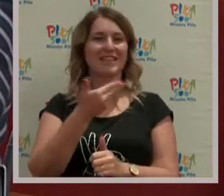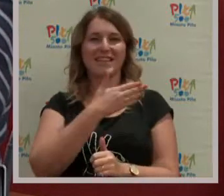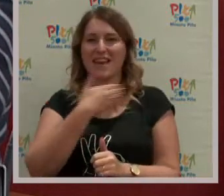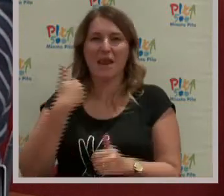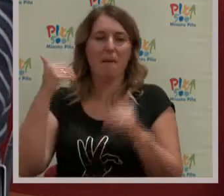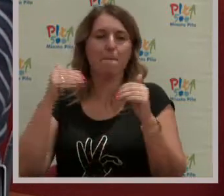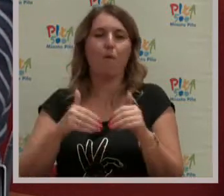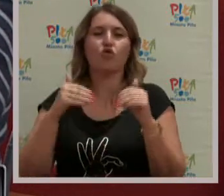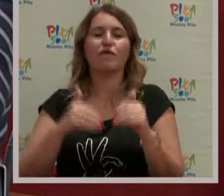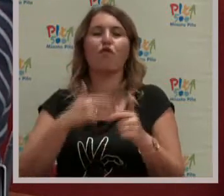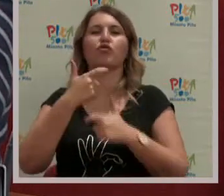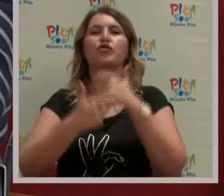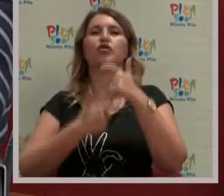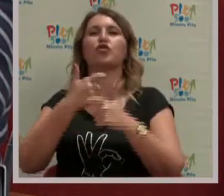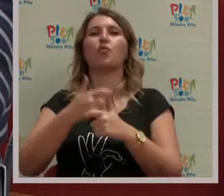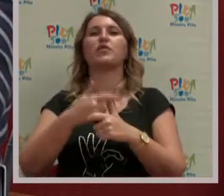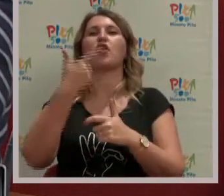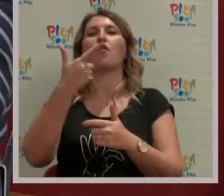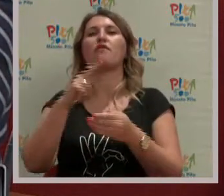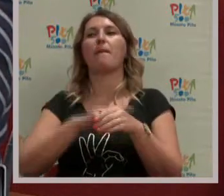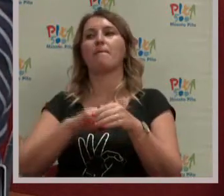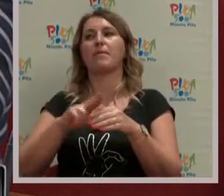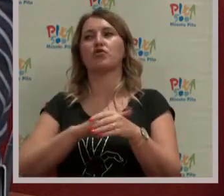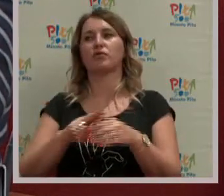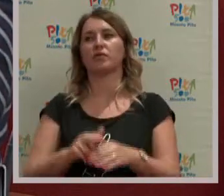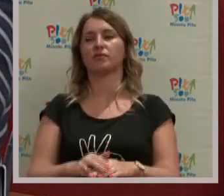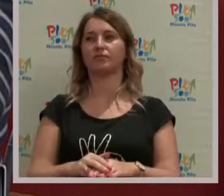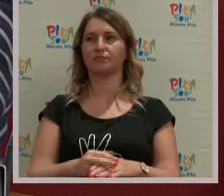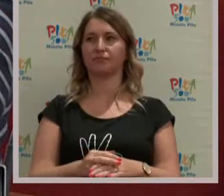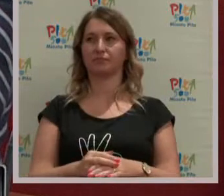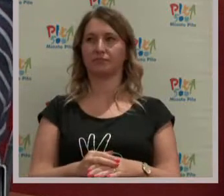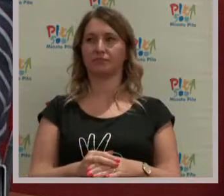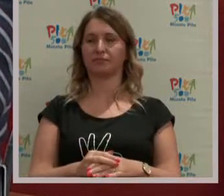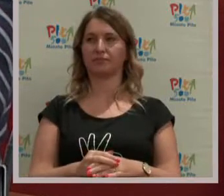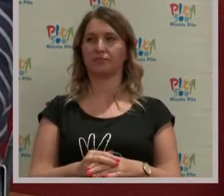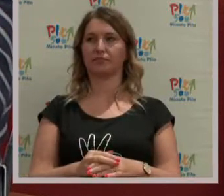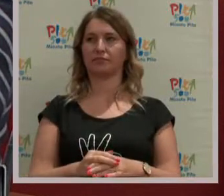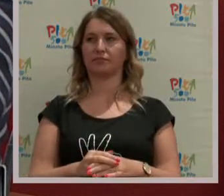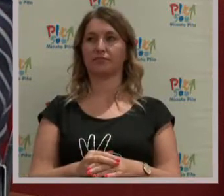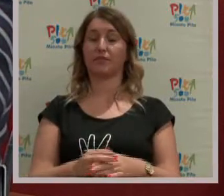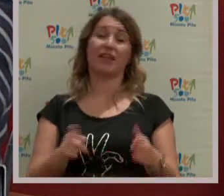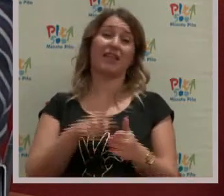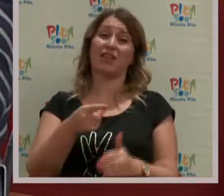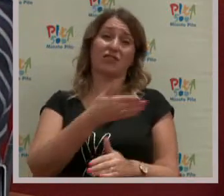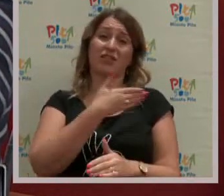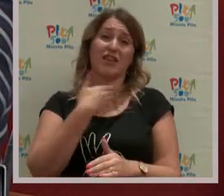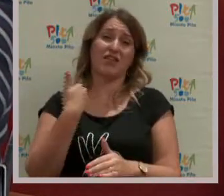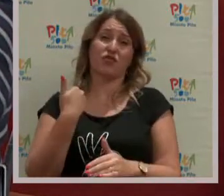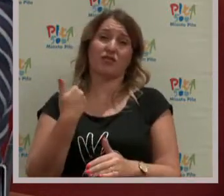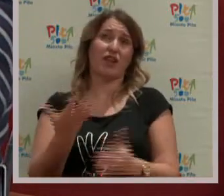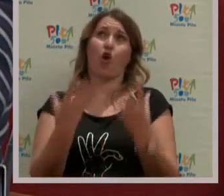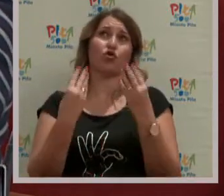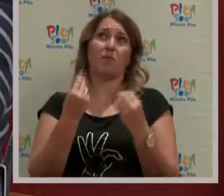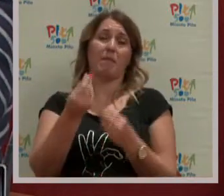wykonania tego przedsięwzięcia w terminie określonym przez wicewojewodę w związku z tym raczej dofinansowanie tego przedsięwzięcia jest